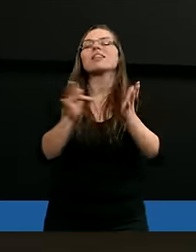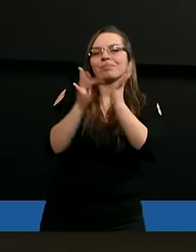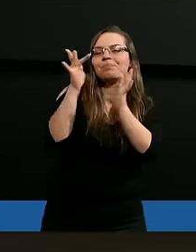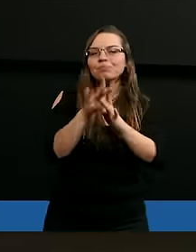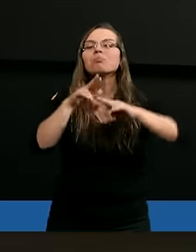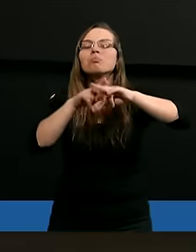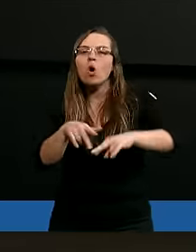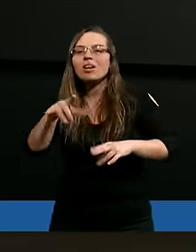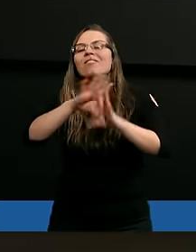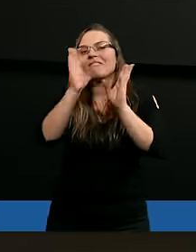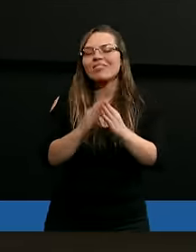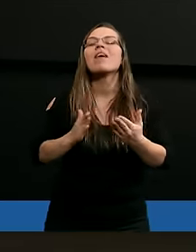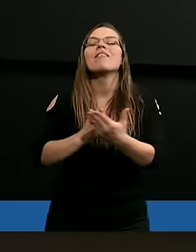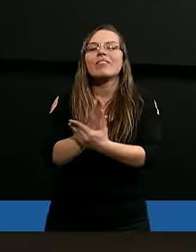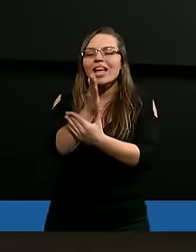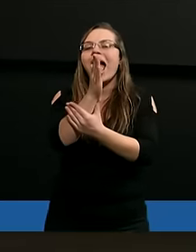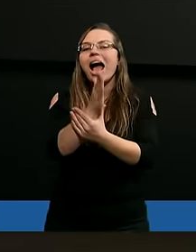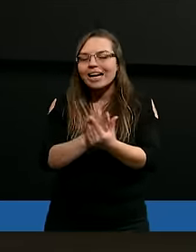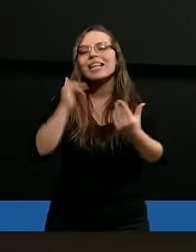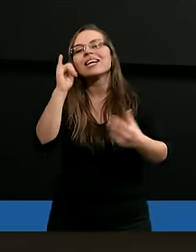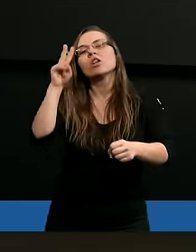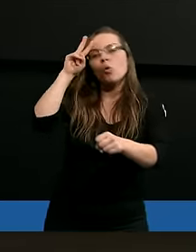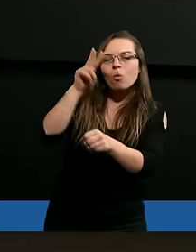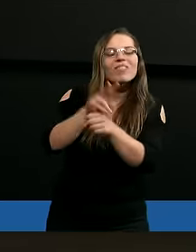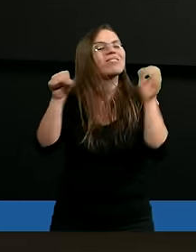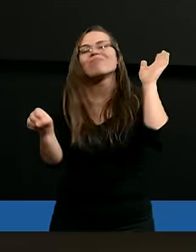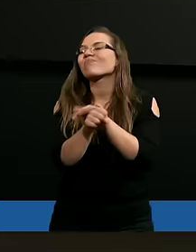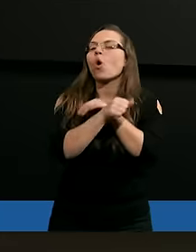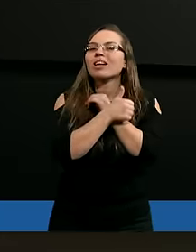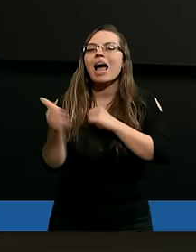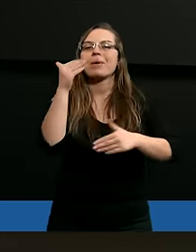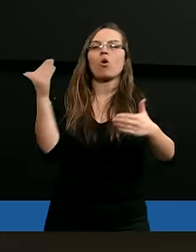pozostał we wszystkim wierny, ufny aż do samego